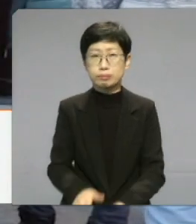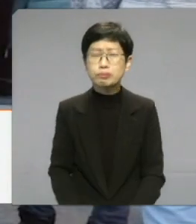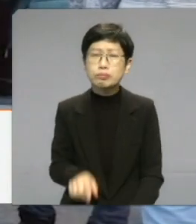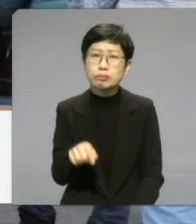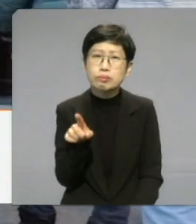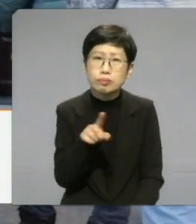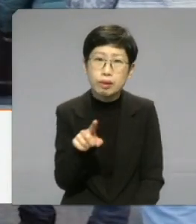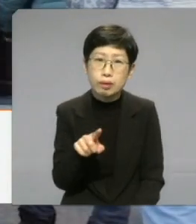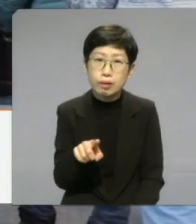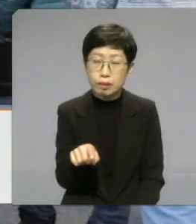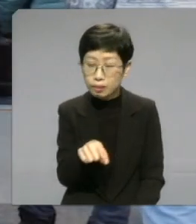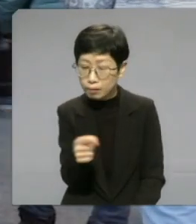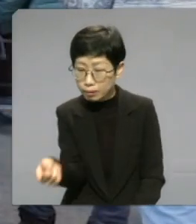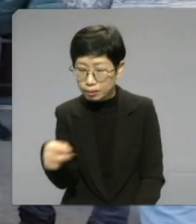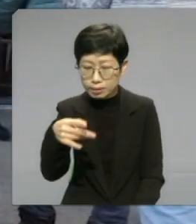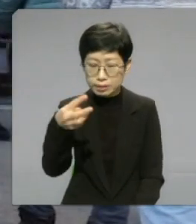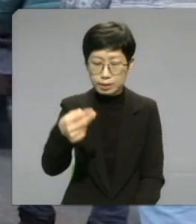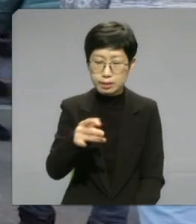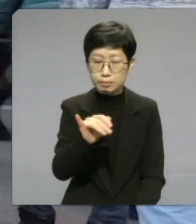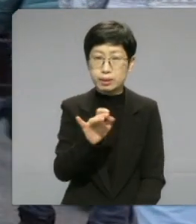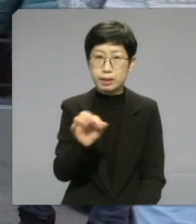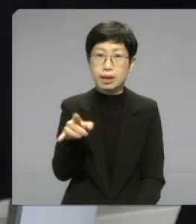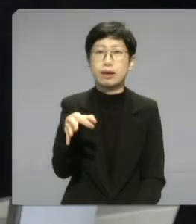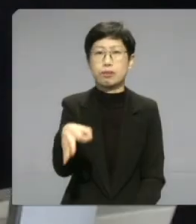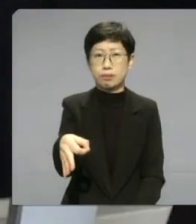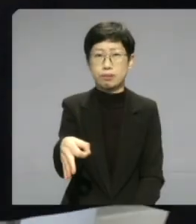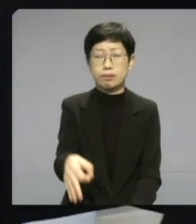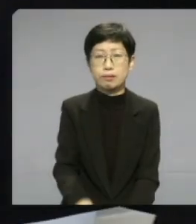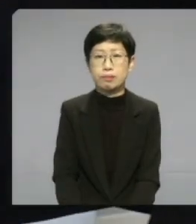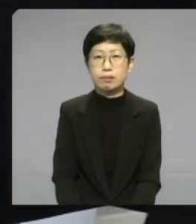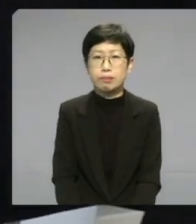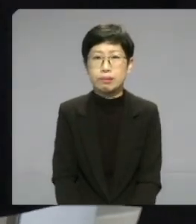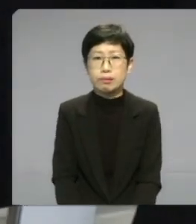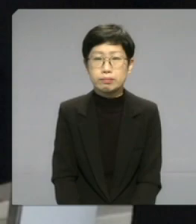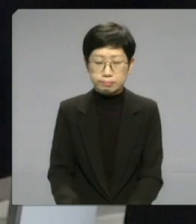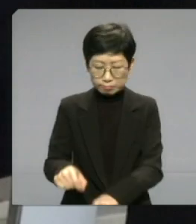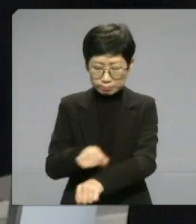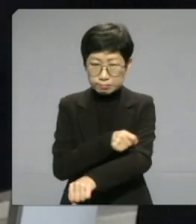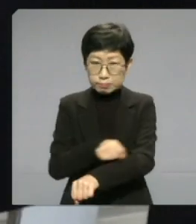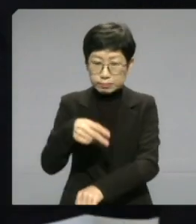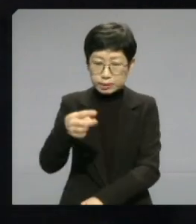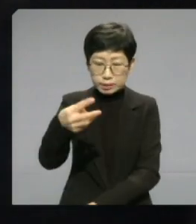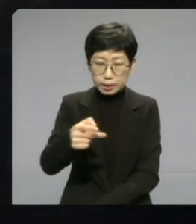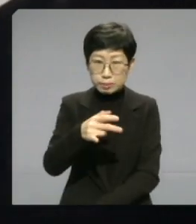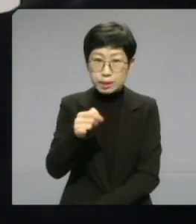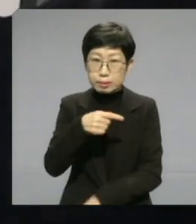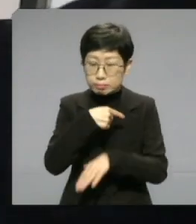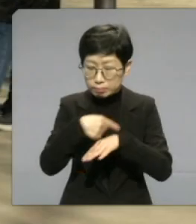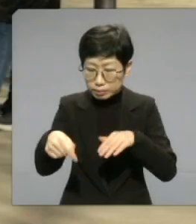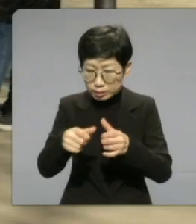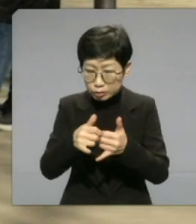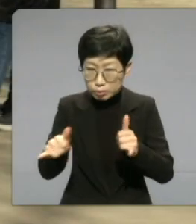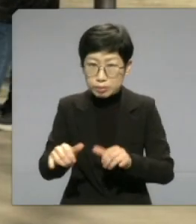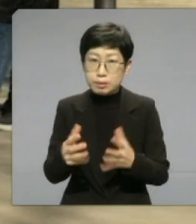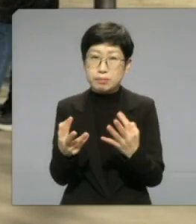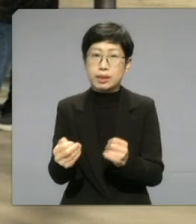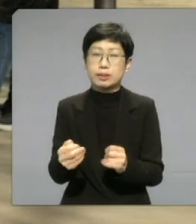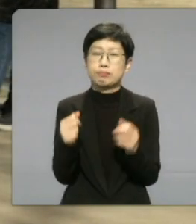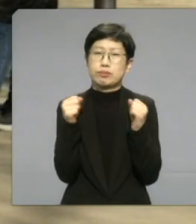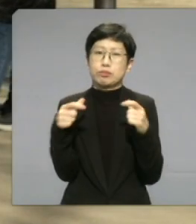디나르화는 이웃국가 세르비아의 화폐입니다. 특히 세르비아계 주민이 많은 북부